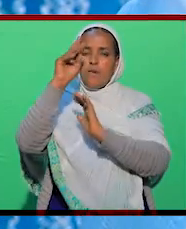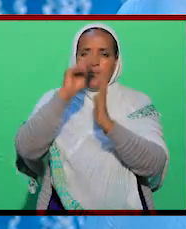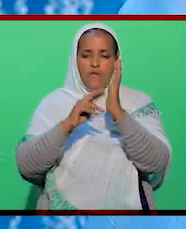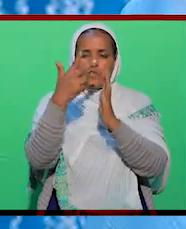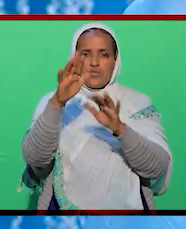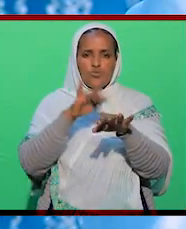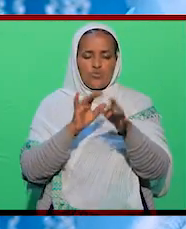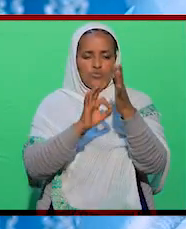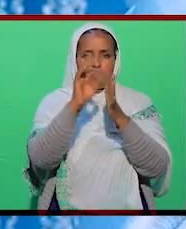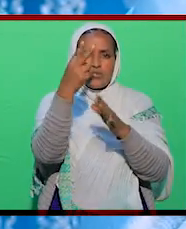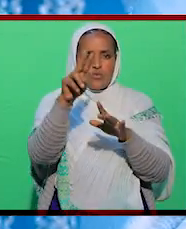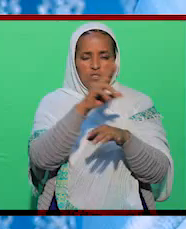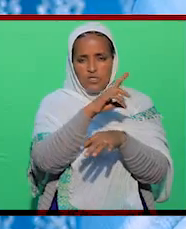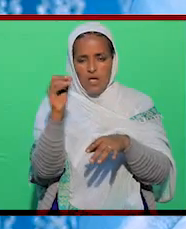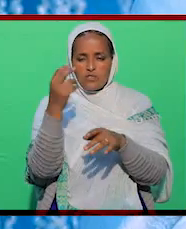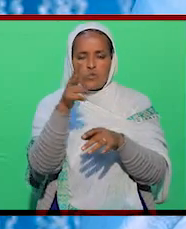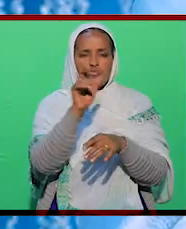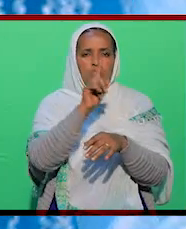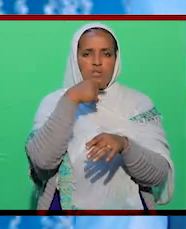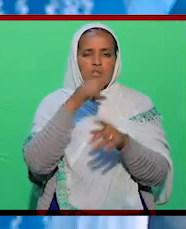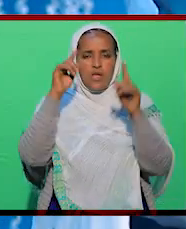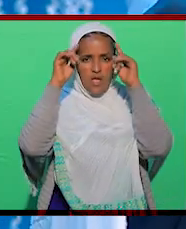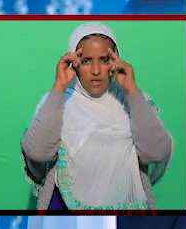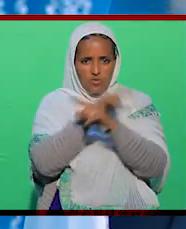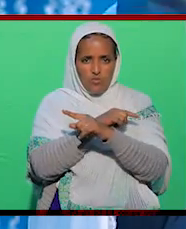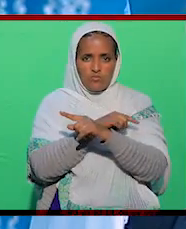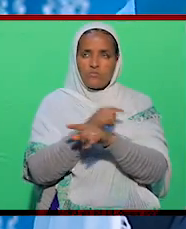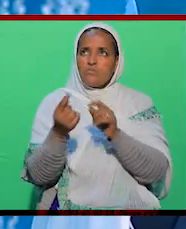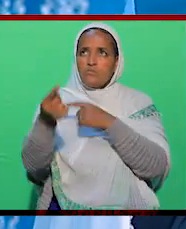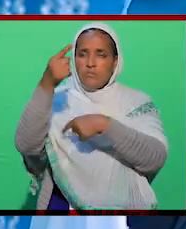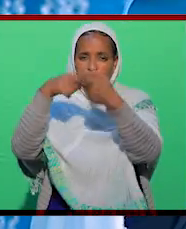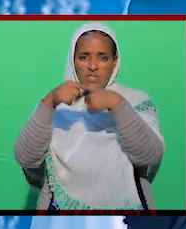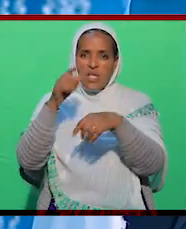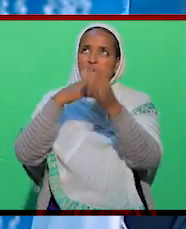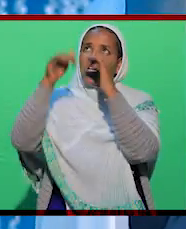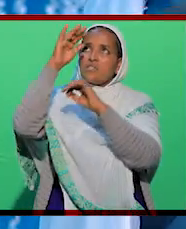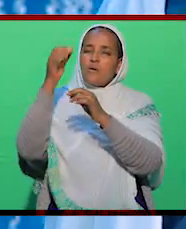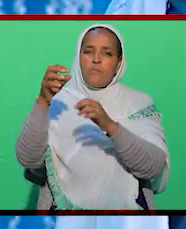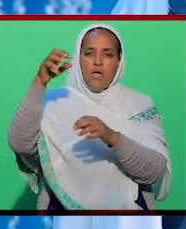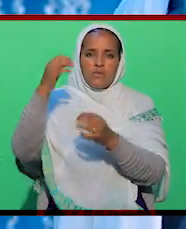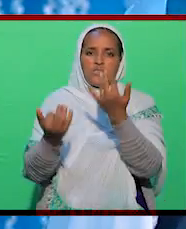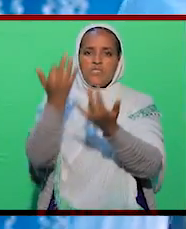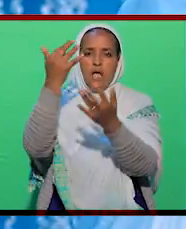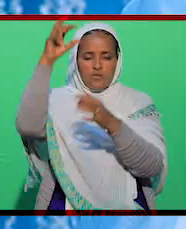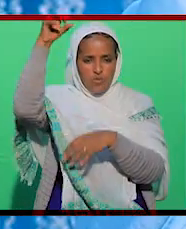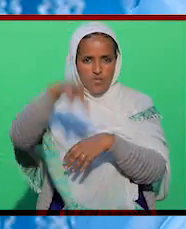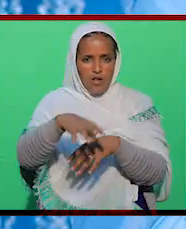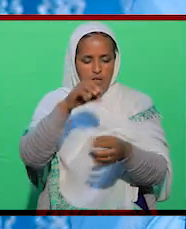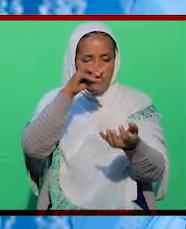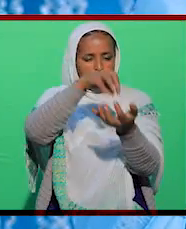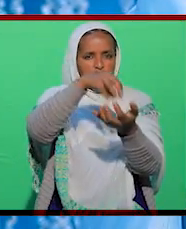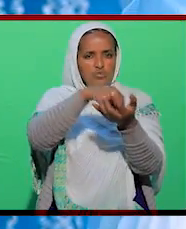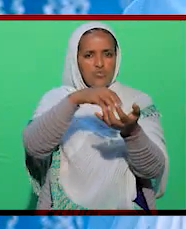እኮ ራእየ ዮሐንስ ምዕራፍ 13 ላይ ቁጥር 12 እና 13 ምን ይላል ሐሳዊ መሲህ ሲመጣ ከሰማይ እሳት ያወርዳል